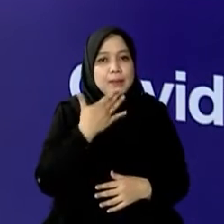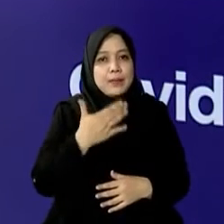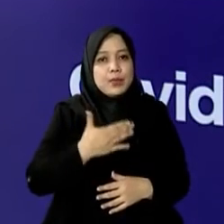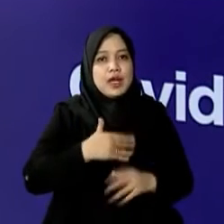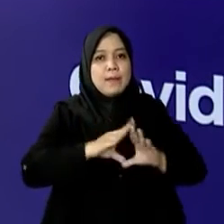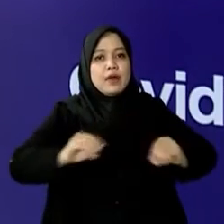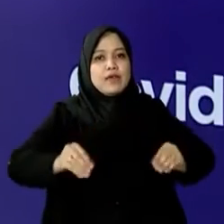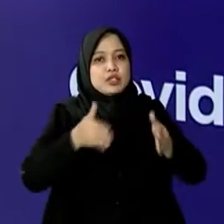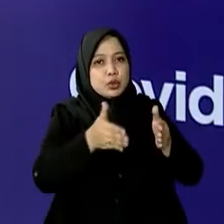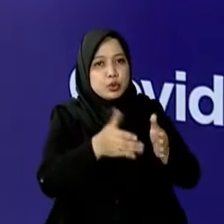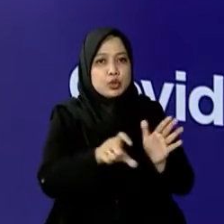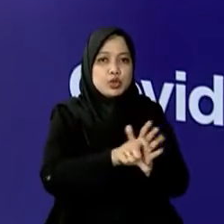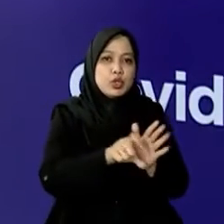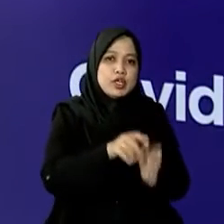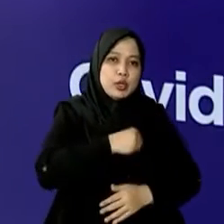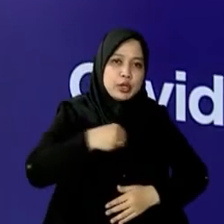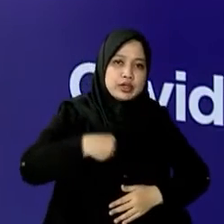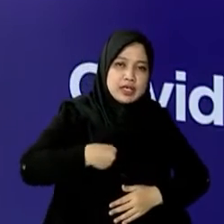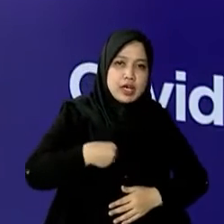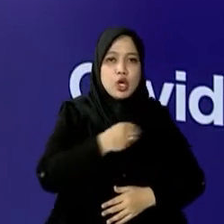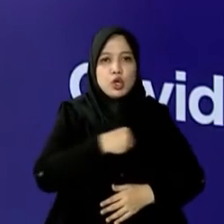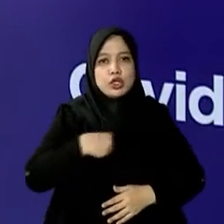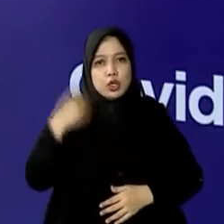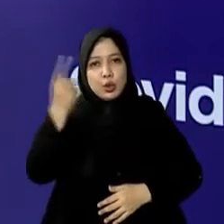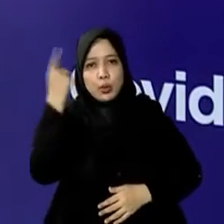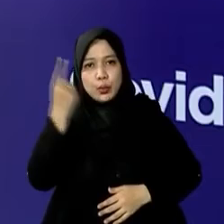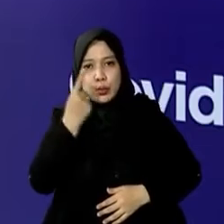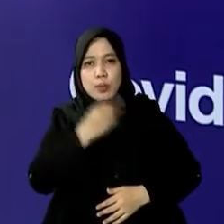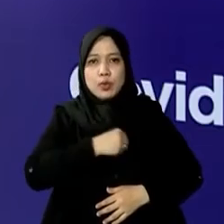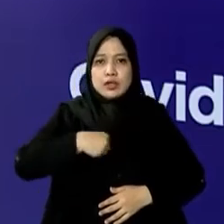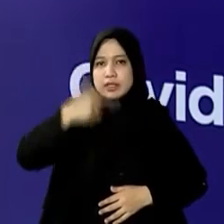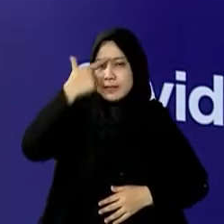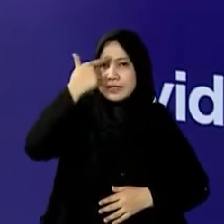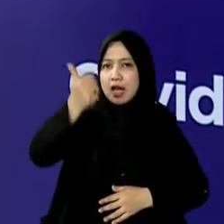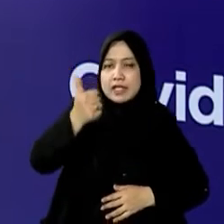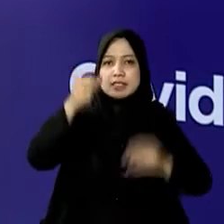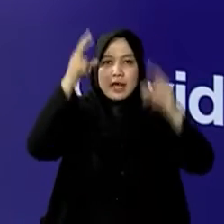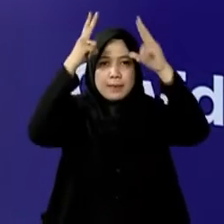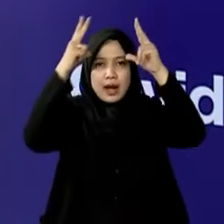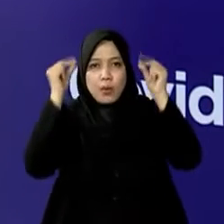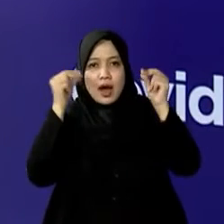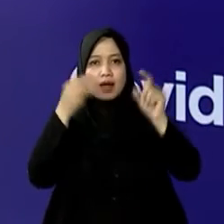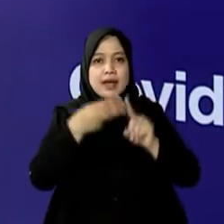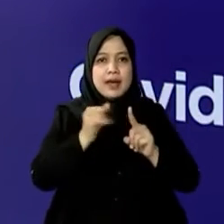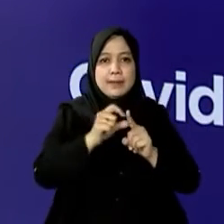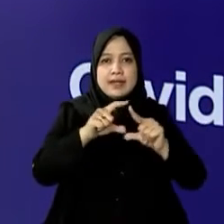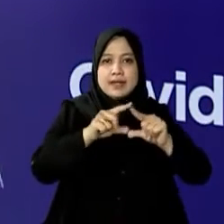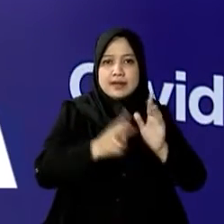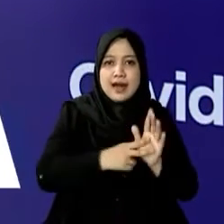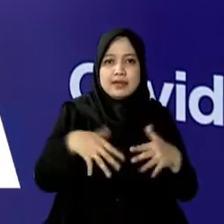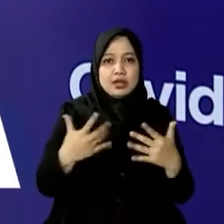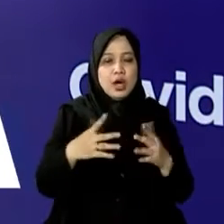yaitu seperti dokter-dokter umum dokter spesialis perawat bidan ataupun tenaga laboratorium